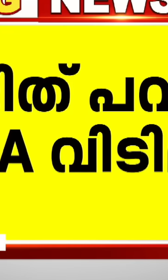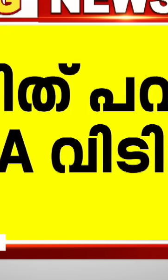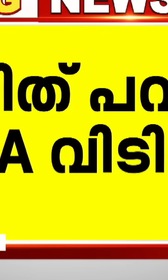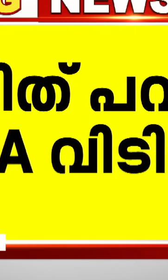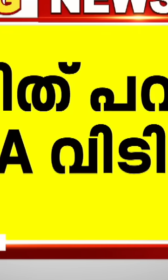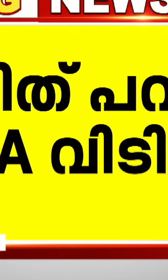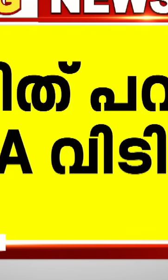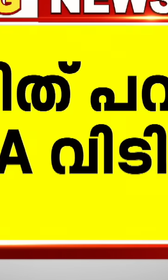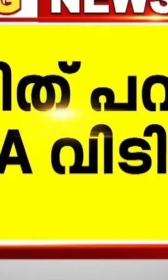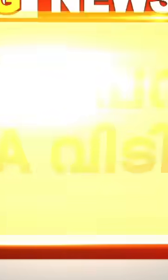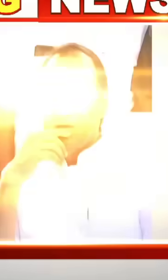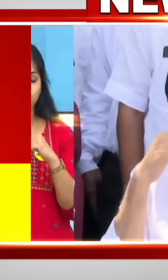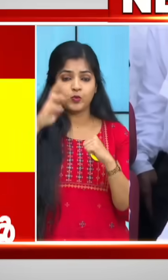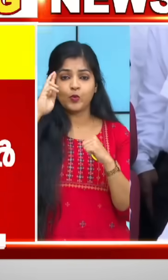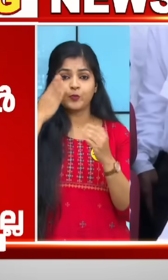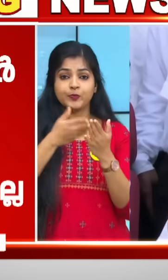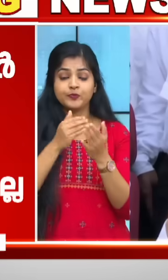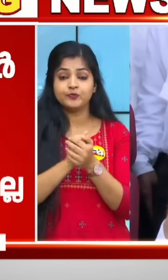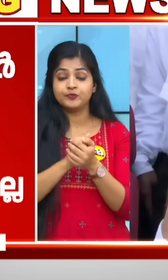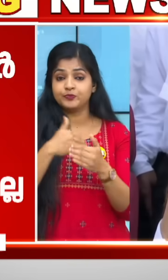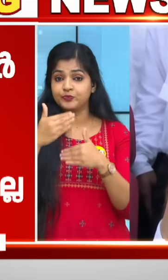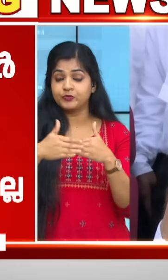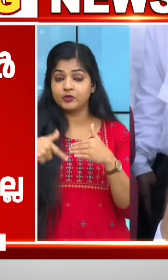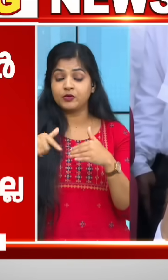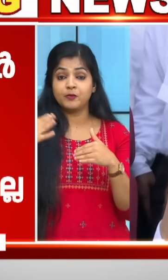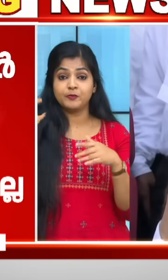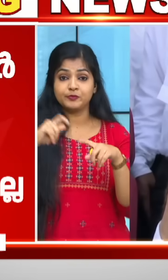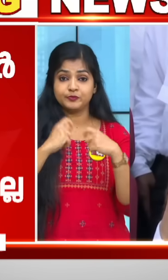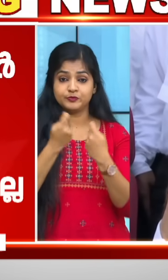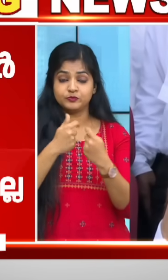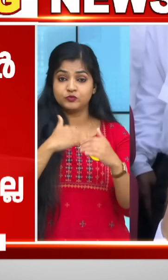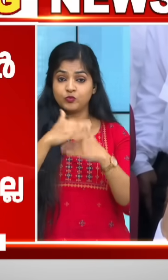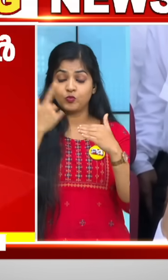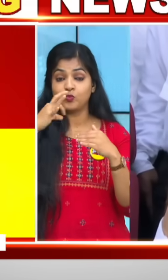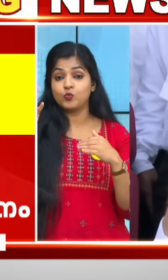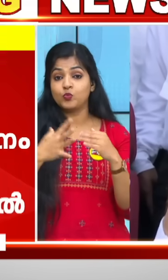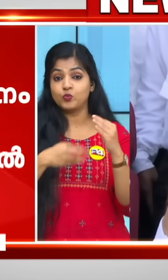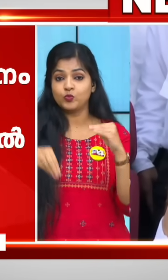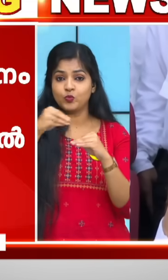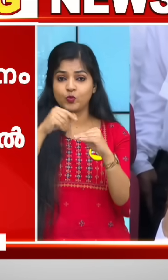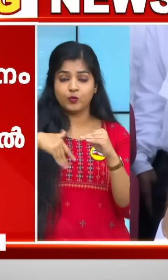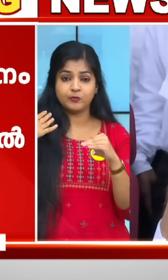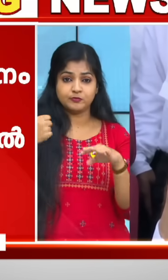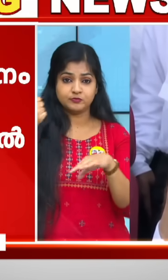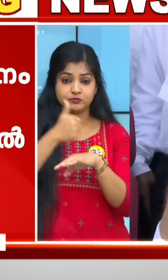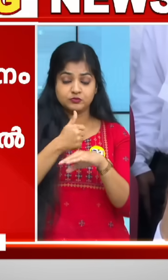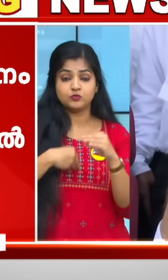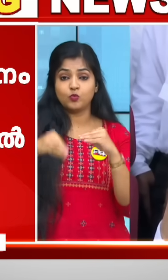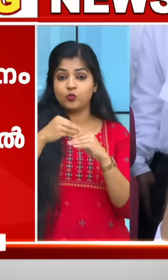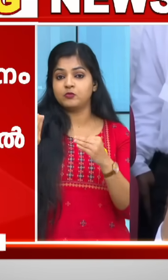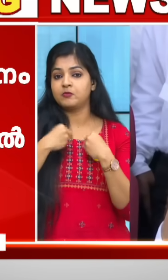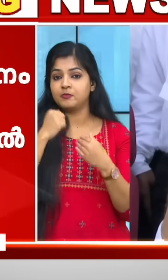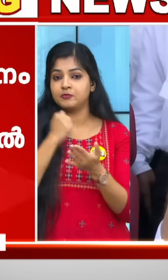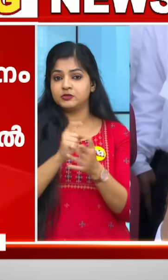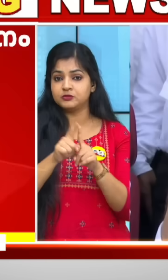ലഭിക്കുക ഒപ്പം ഏറ്റവും അടുത്ത് തന്നെ നടക്കാൻ പോകുന്ന മന്ത്രിസഭാ വികസനത്തിൽ കൂടുതൽ മന്ത്രിസ്ഥാനവും മറ്റും മുന്നണിയിൽ ആവശ്യപ്പെടുക എന്നതാണ് അതായത്